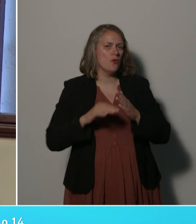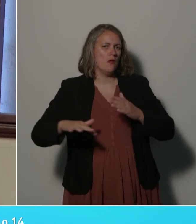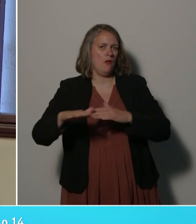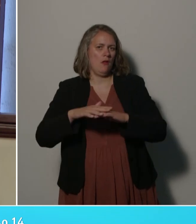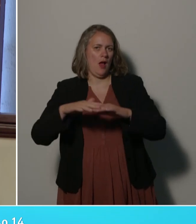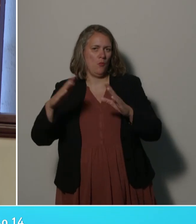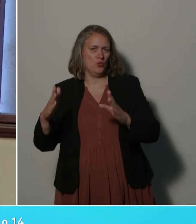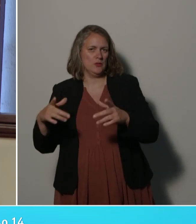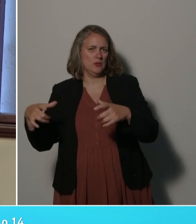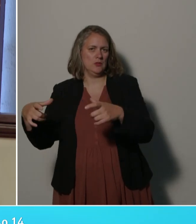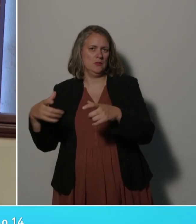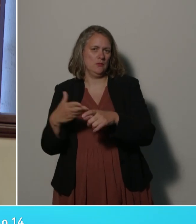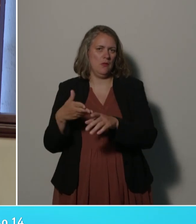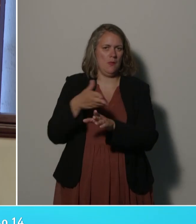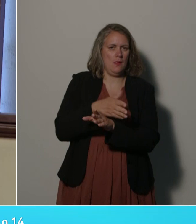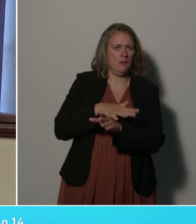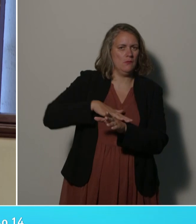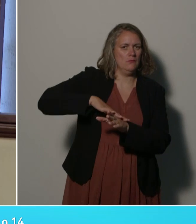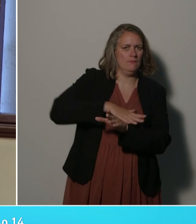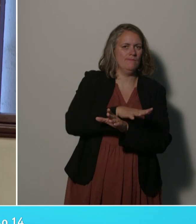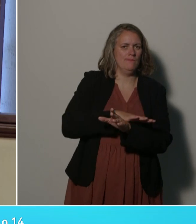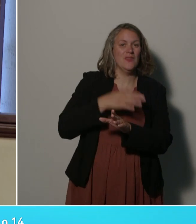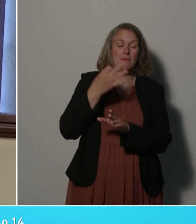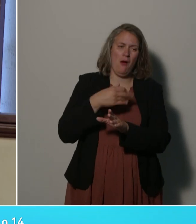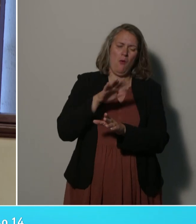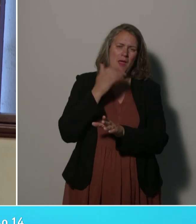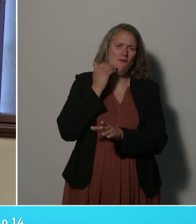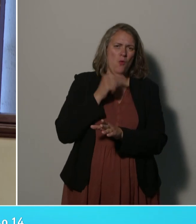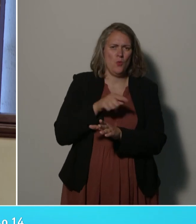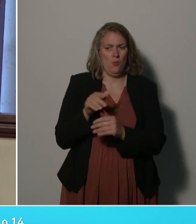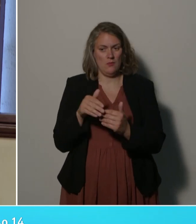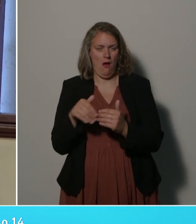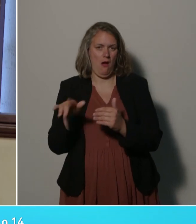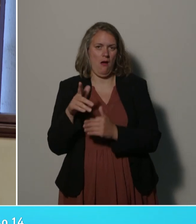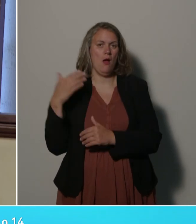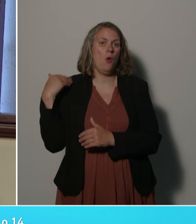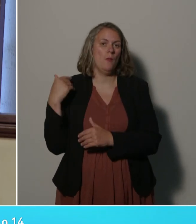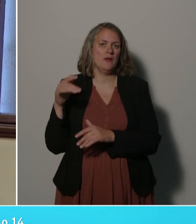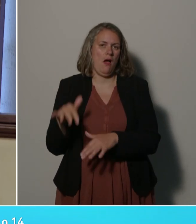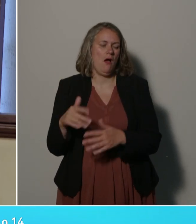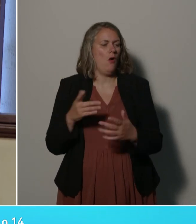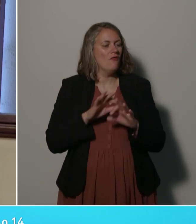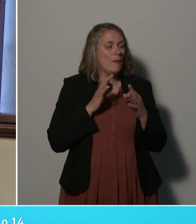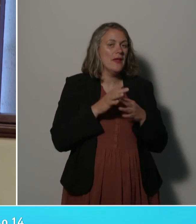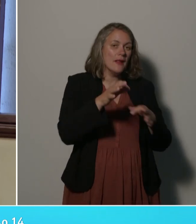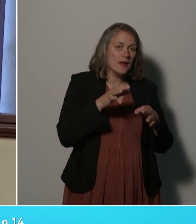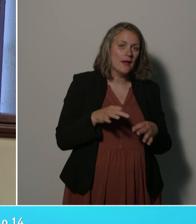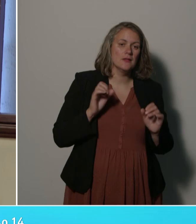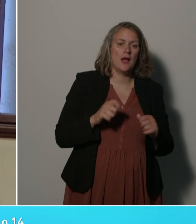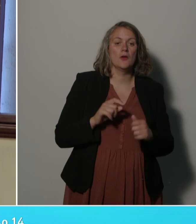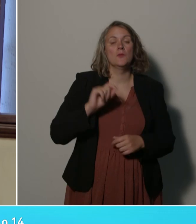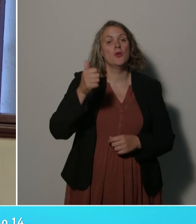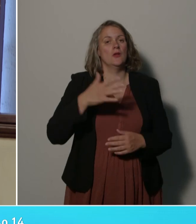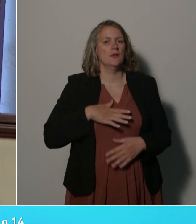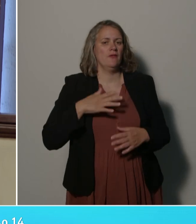gut anschmiegt, will ich mal sagen. Und wir brauchen dort auch Wohnraum, wo Familien einziehen. Und was uns besonders